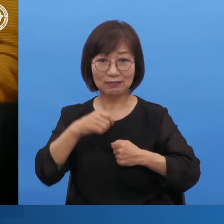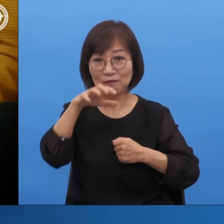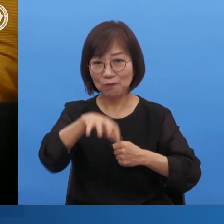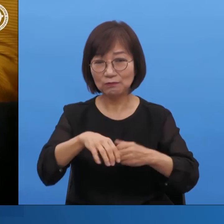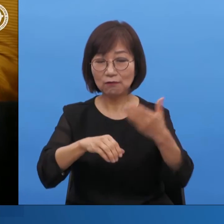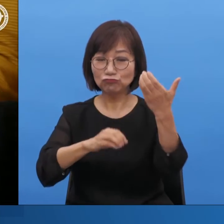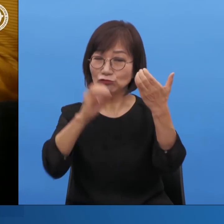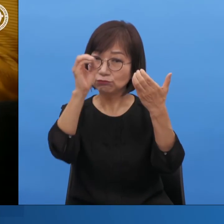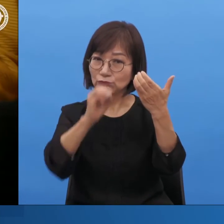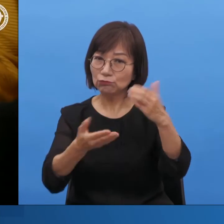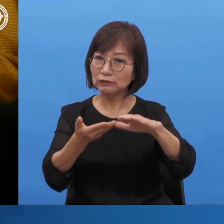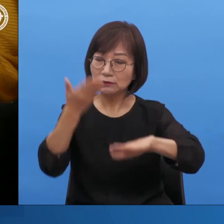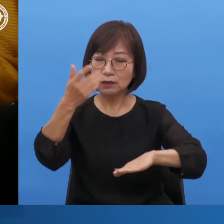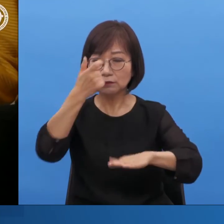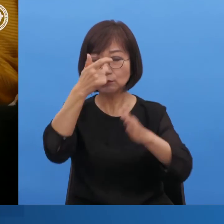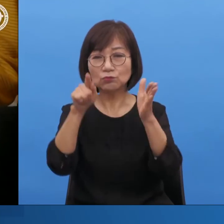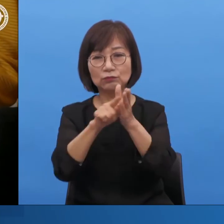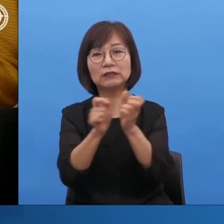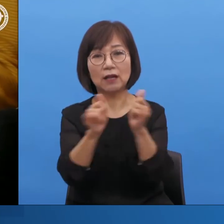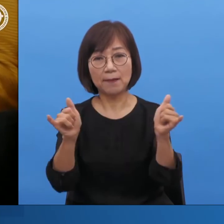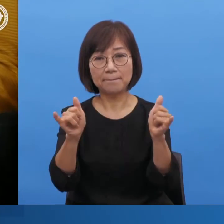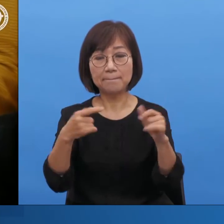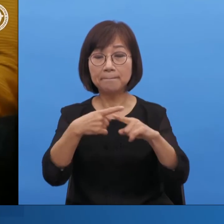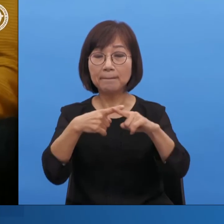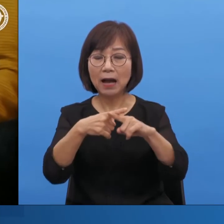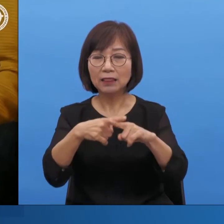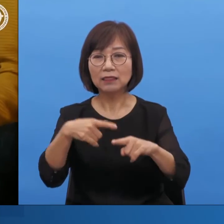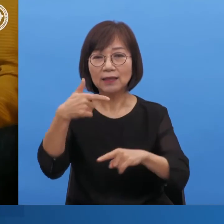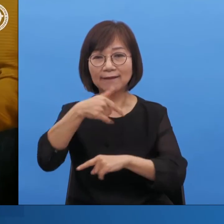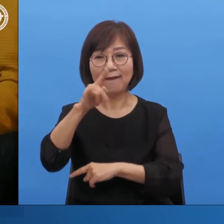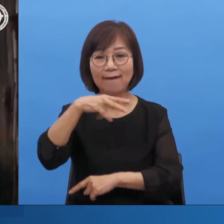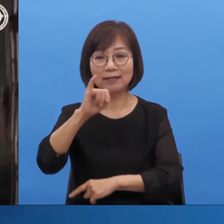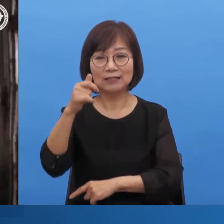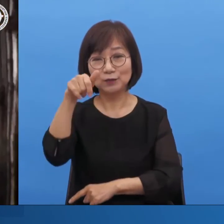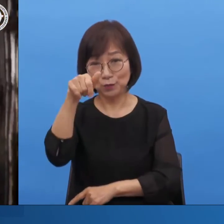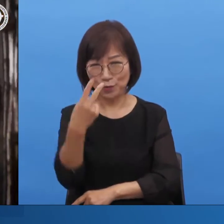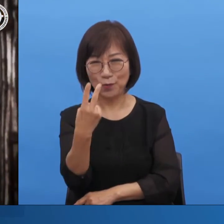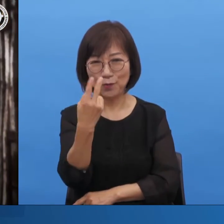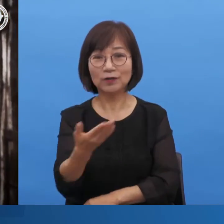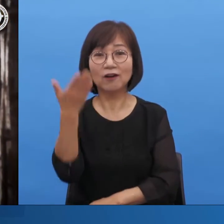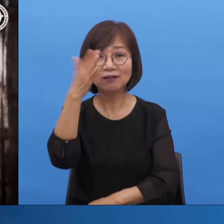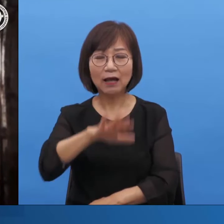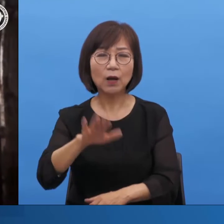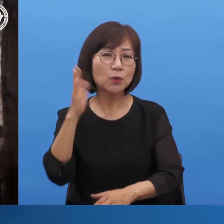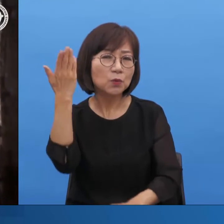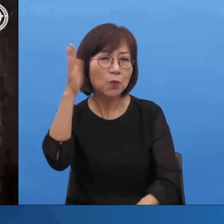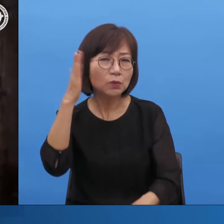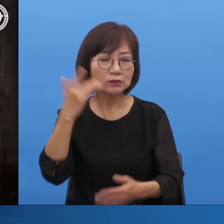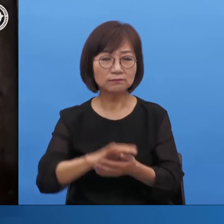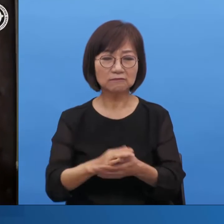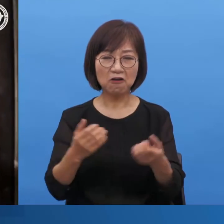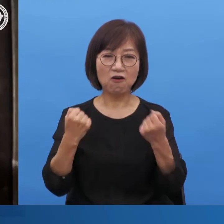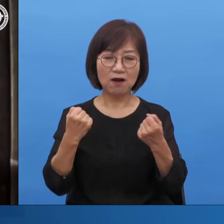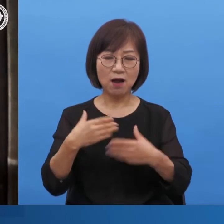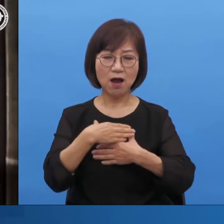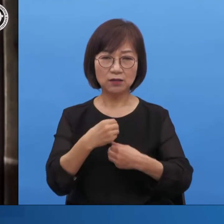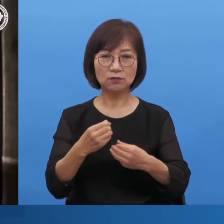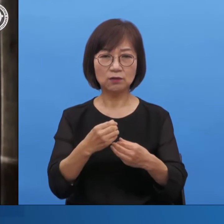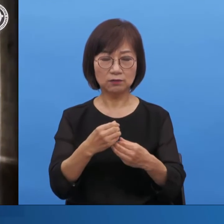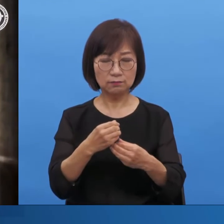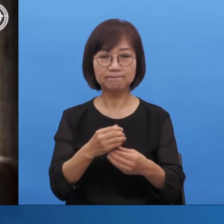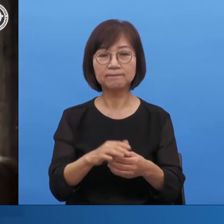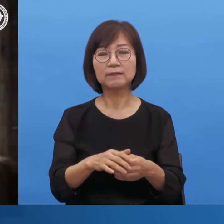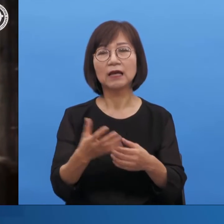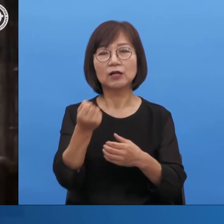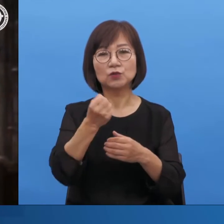기독교 신자로 알려져 있으며 이들 중 절반 이상은 개신교 신자입니다. 하지만 최근 르완다 정부는 보건과 안전 등의 이유로 8,000개가 넘는